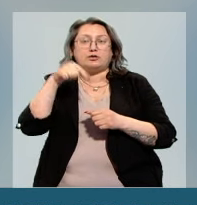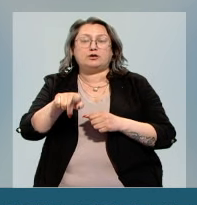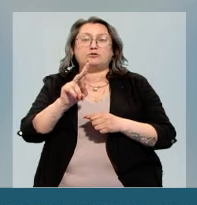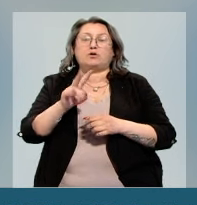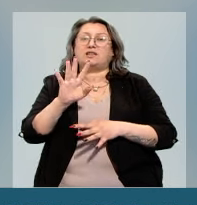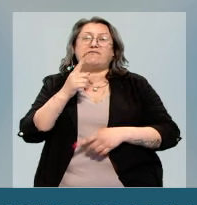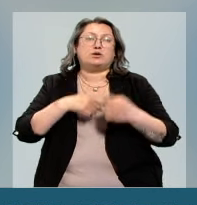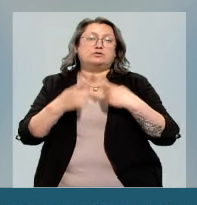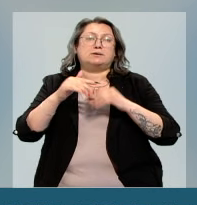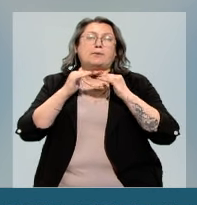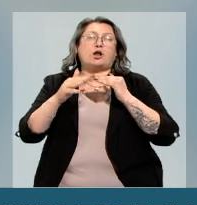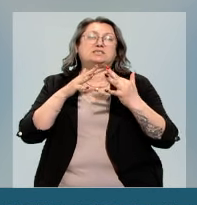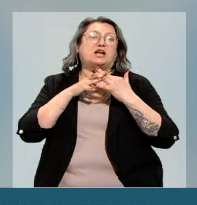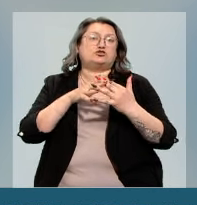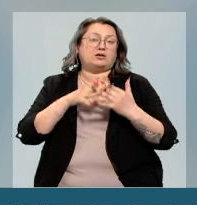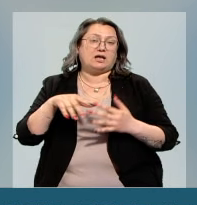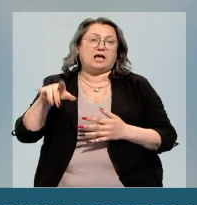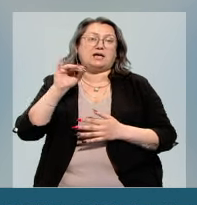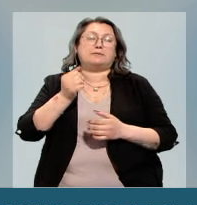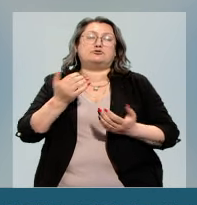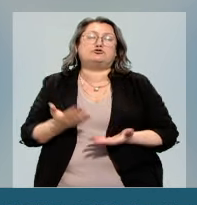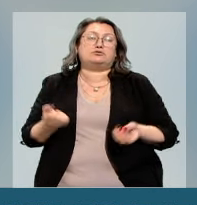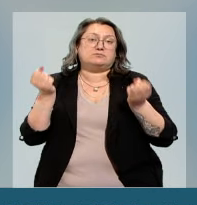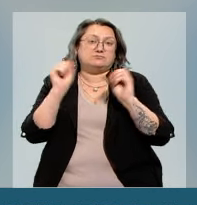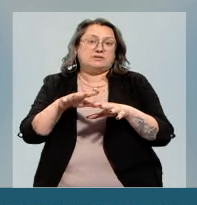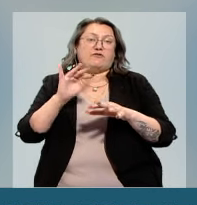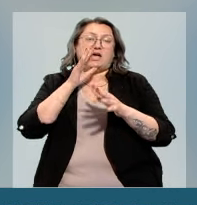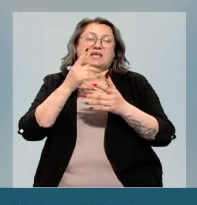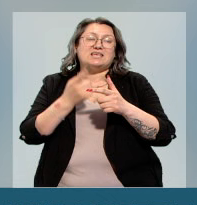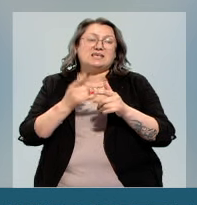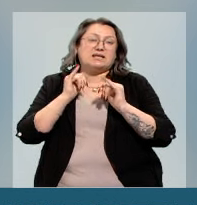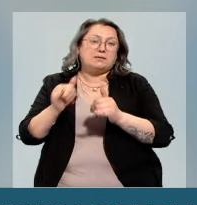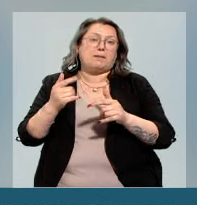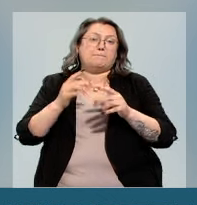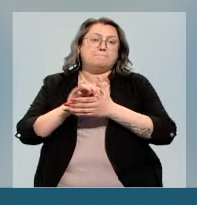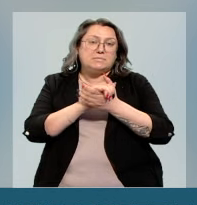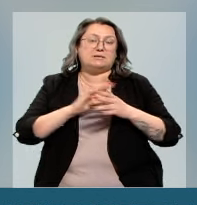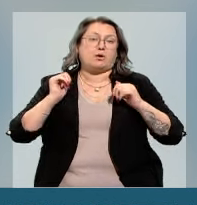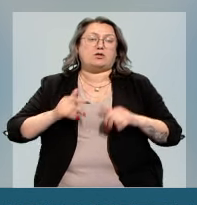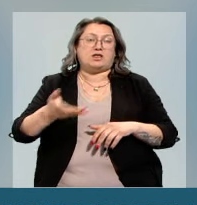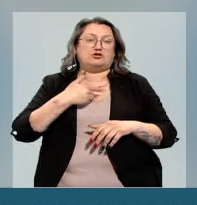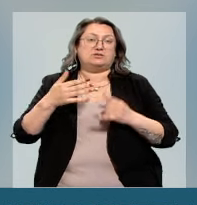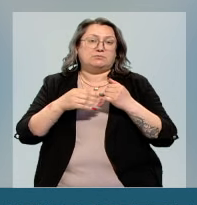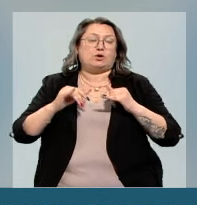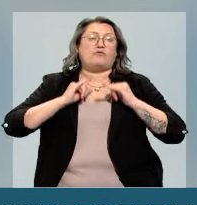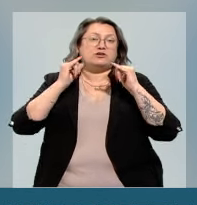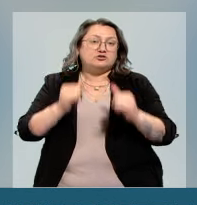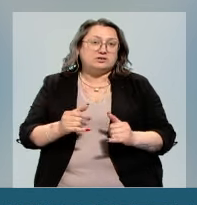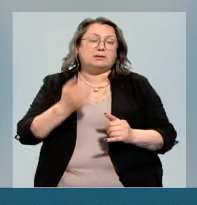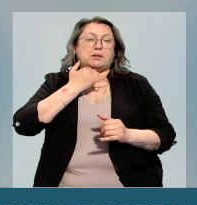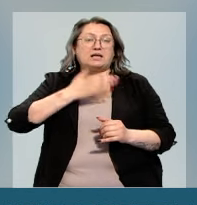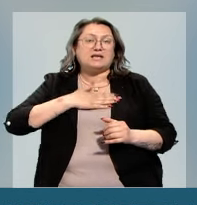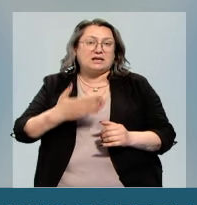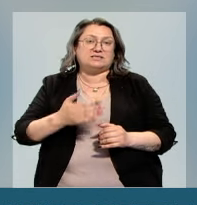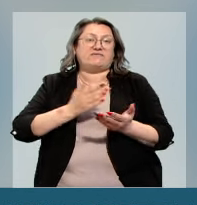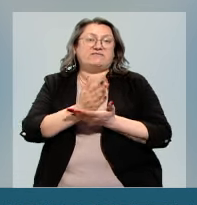вернулся с полей сражений, пожертвовав жизнью во имя мира и спокойствия на нашей земле. Отдаем дань уважения и